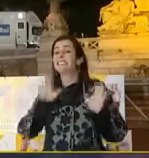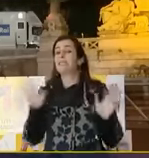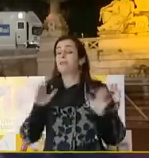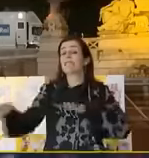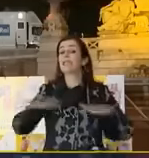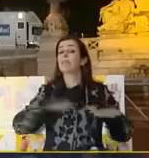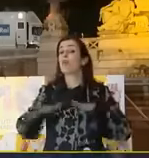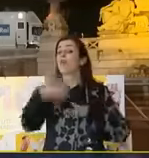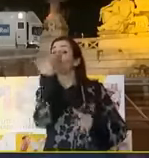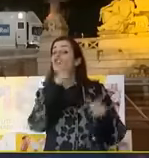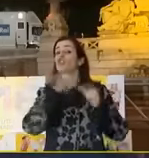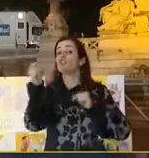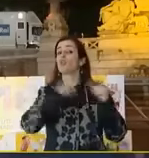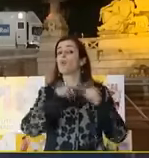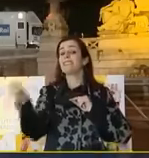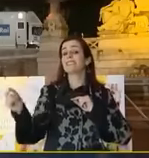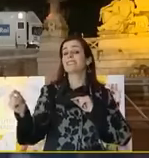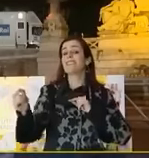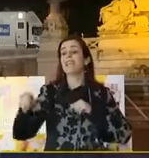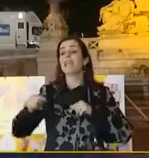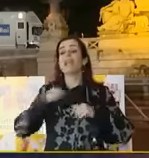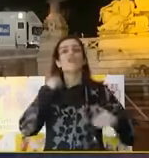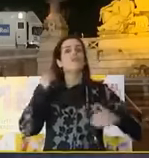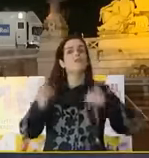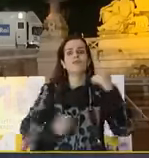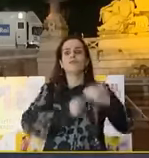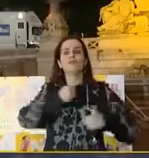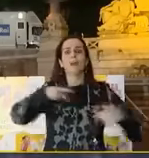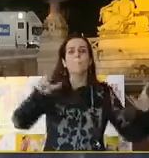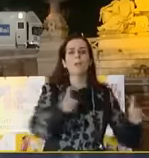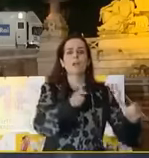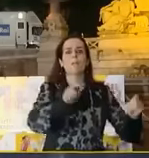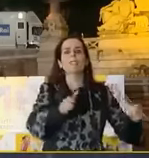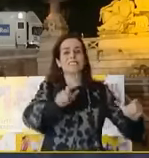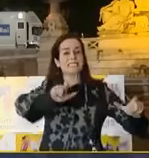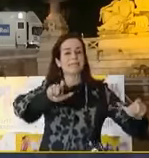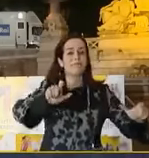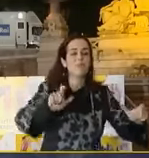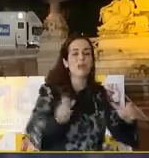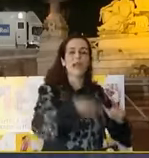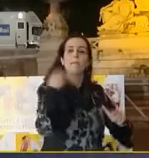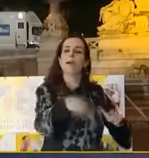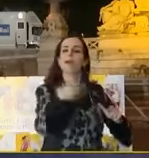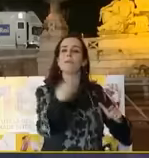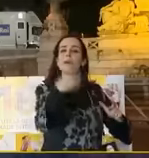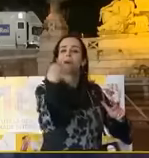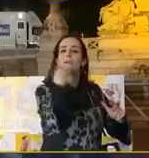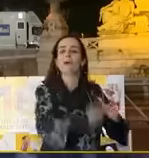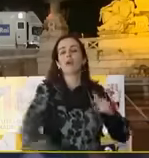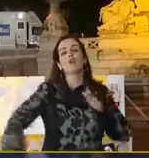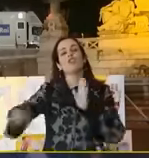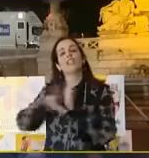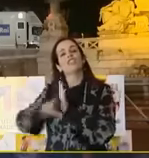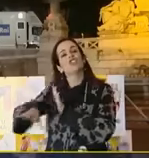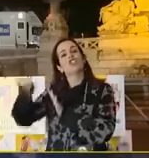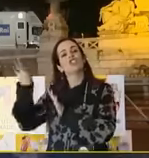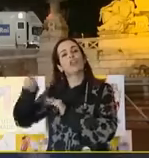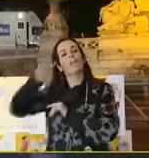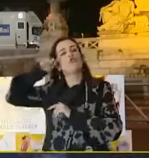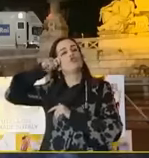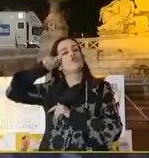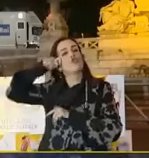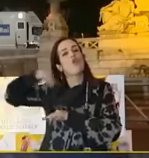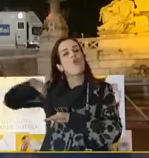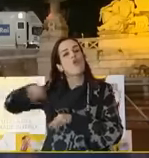Movimento 5 Stelle non lo fermi neanche con un'altra legge elettorale truffa come quella che hanno fatto. La fiducia ci hanno